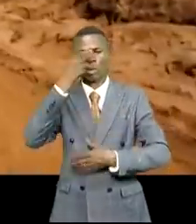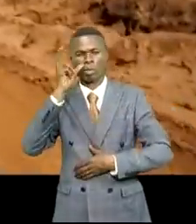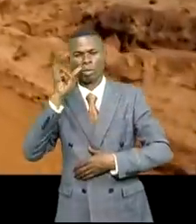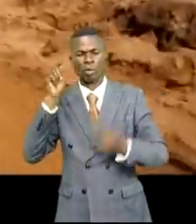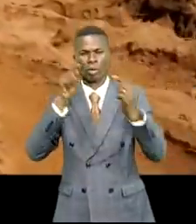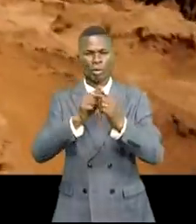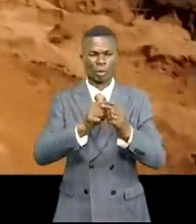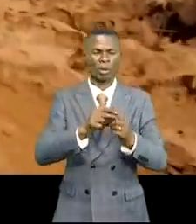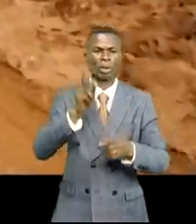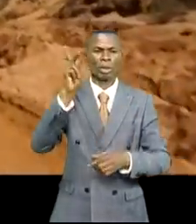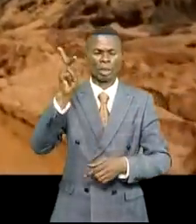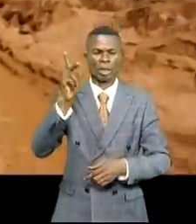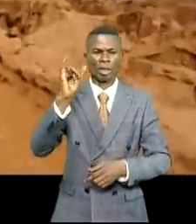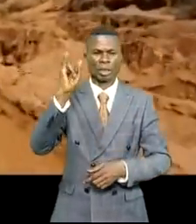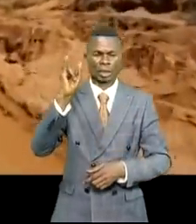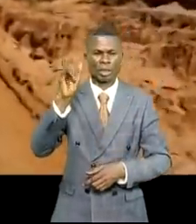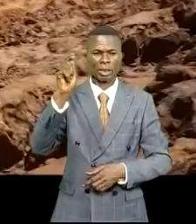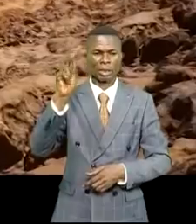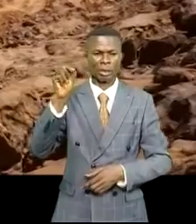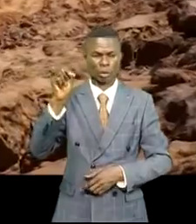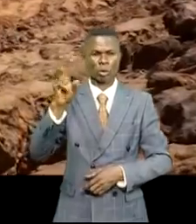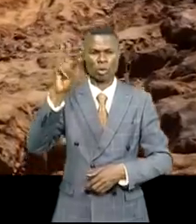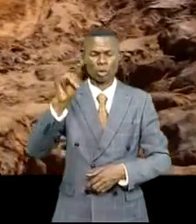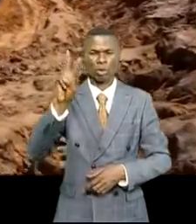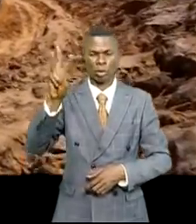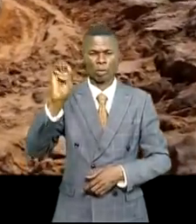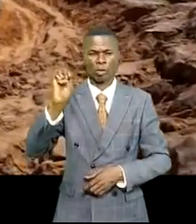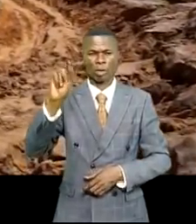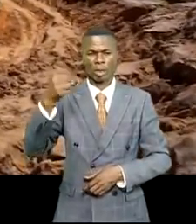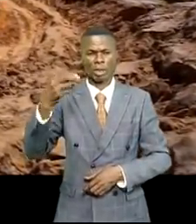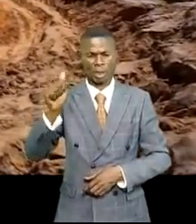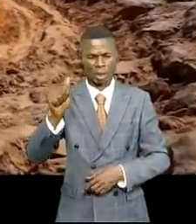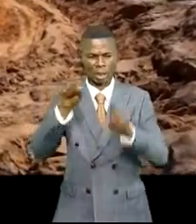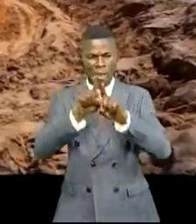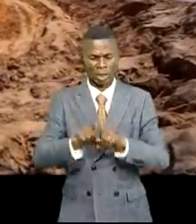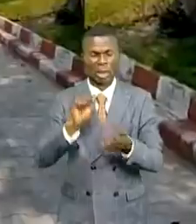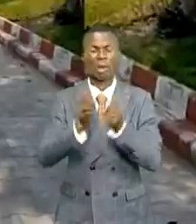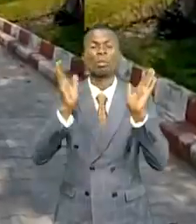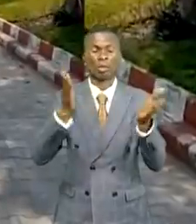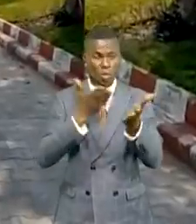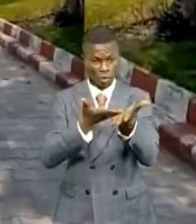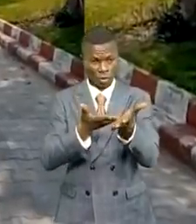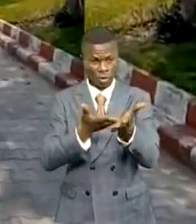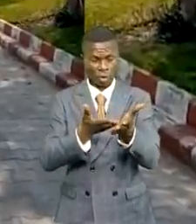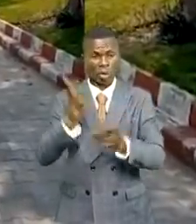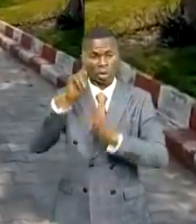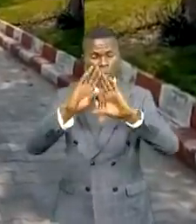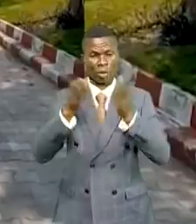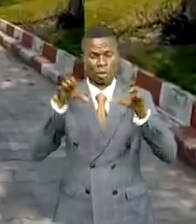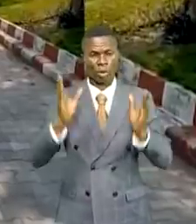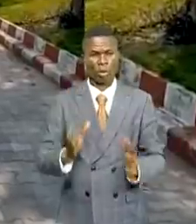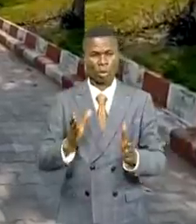et Kintutu en passant par Mwenga et Kamituga. La situation est telle que l'Action citoyenne contre